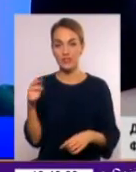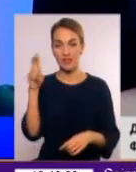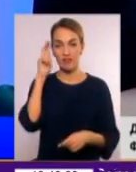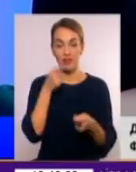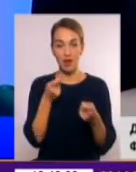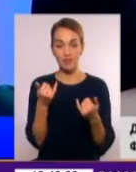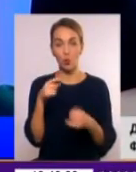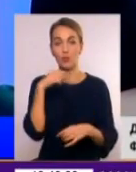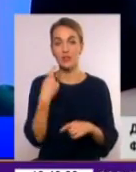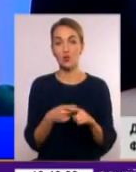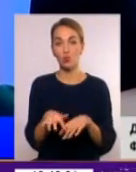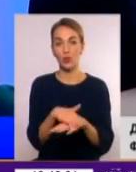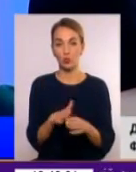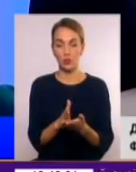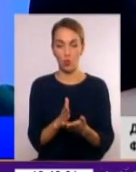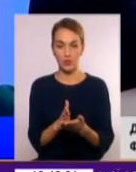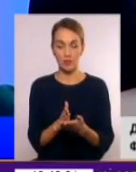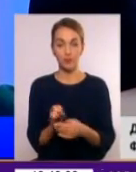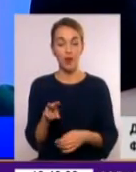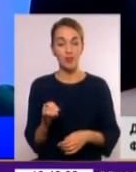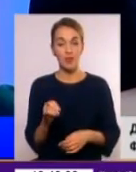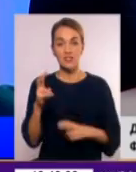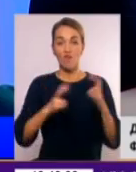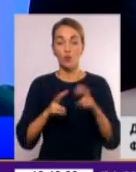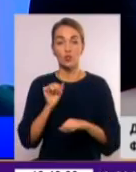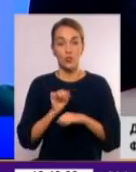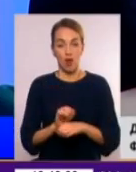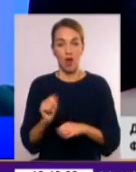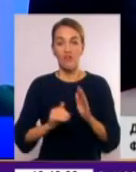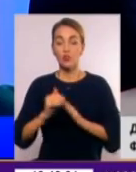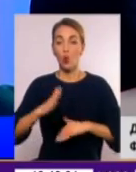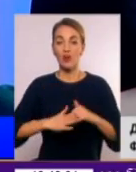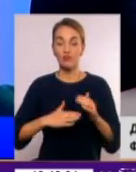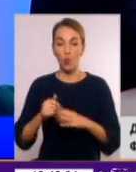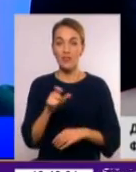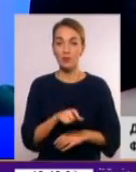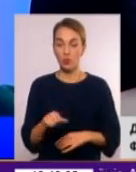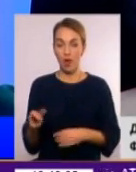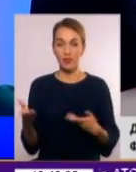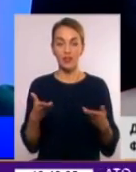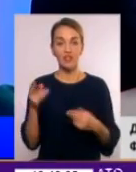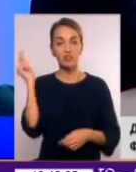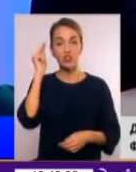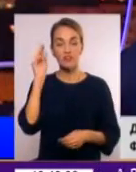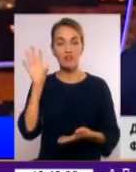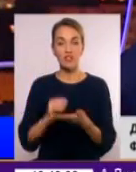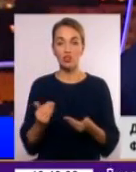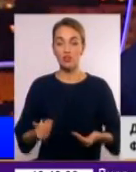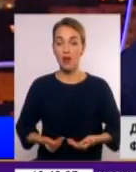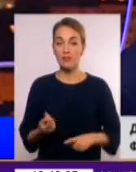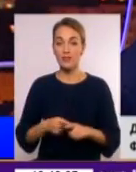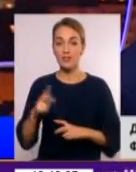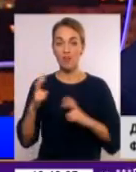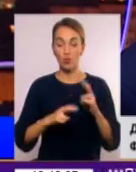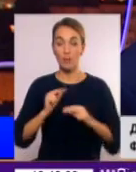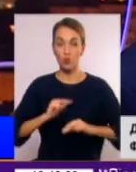Федерації, тепер Росія на цьому ринку знаходиться. Але заводи стояли, а висококваліфікований персонал, який вчився все життя на цих заводах